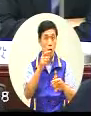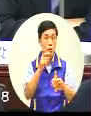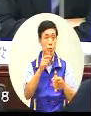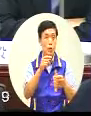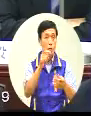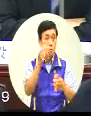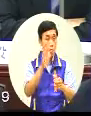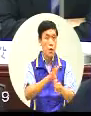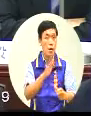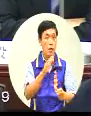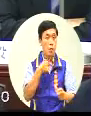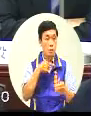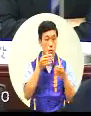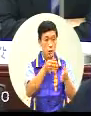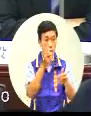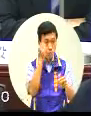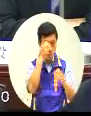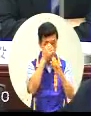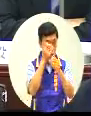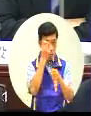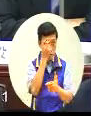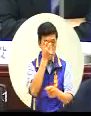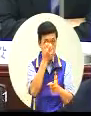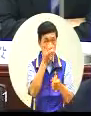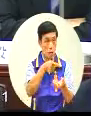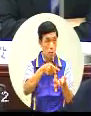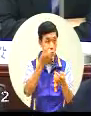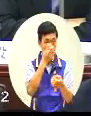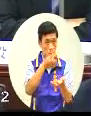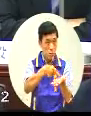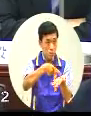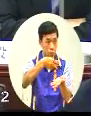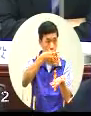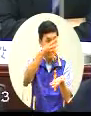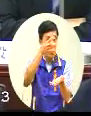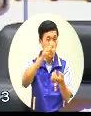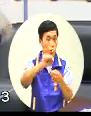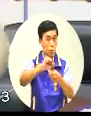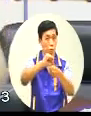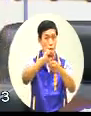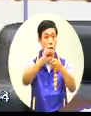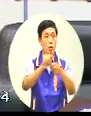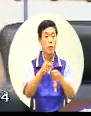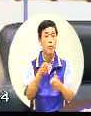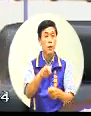我就加强它的频率跟加强它的一个检验的次数。 啊，所以说这个